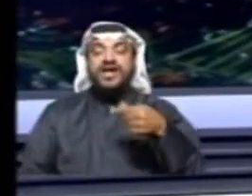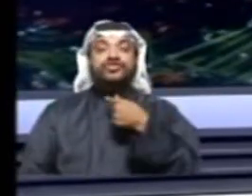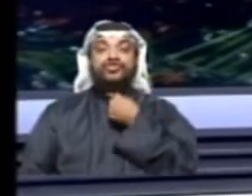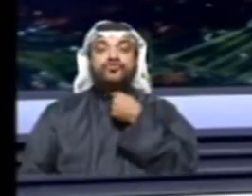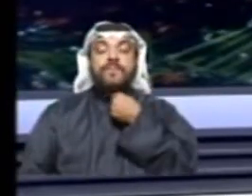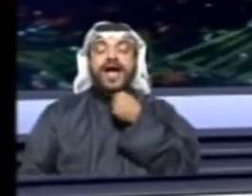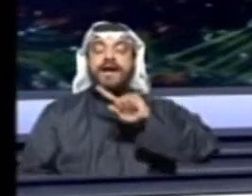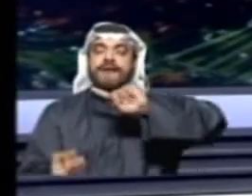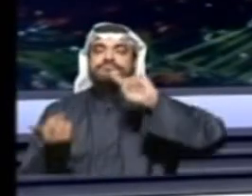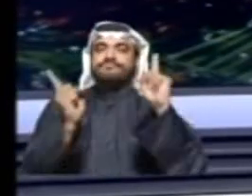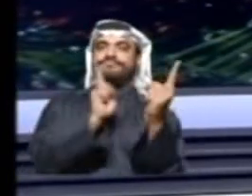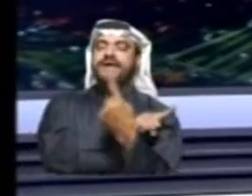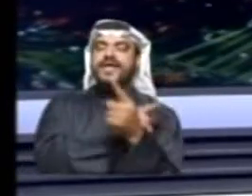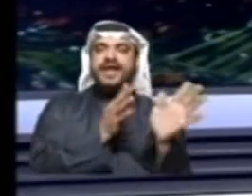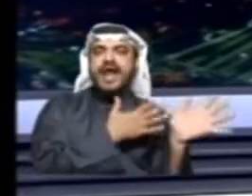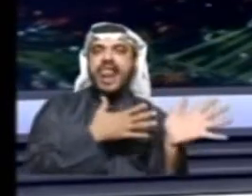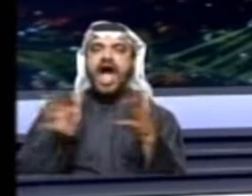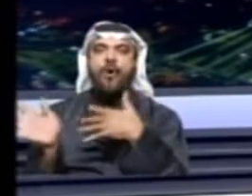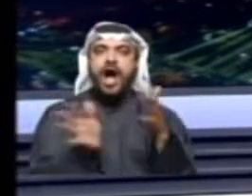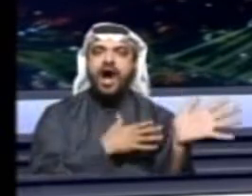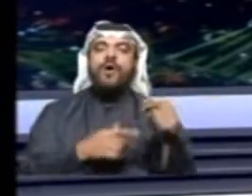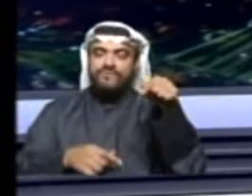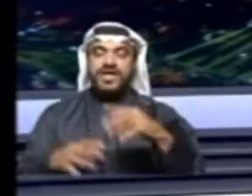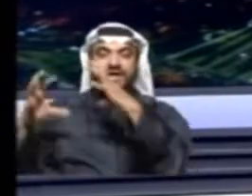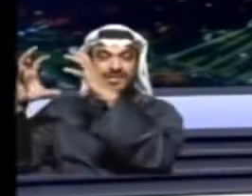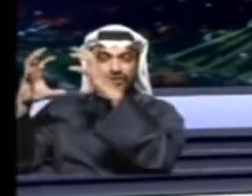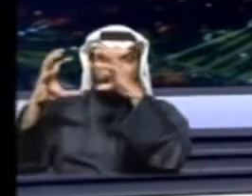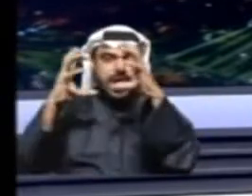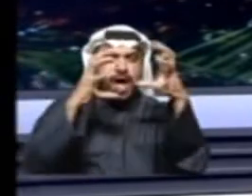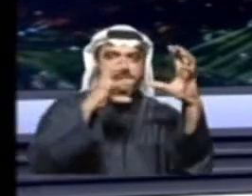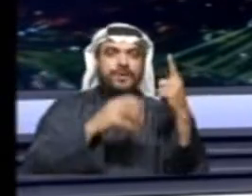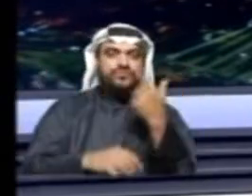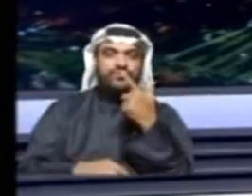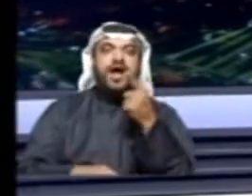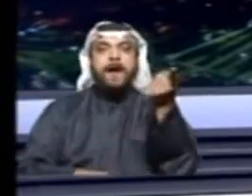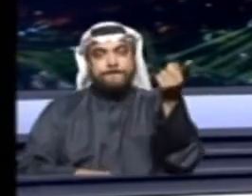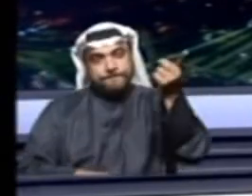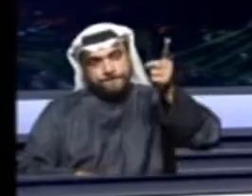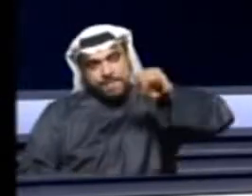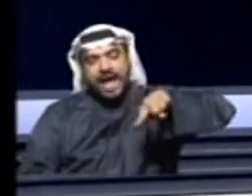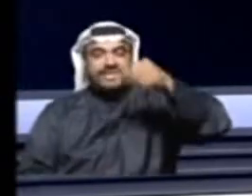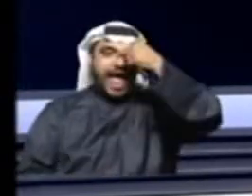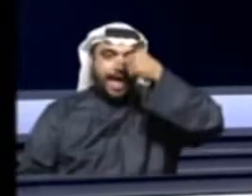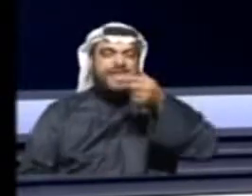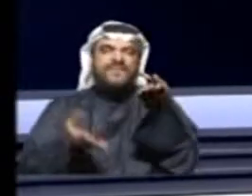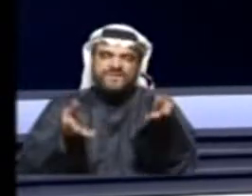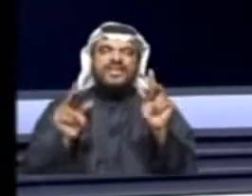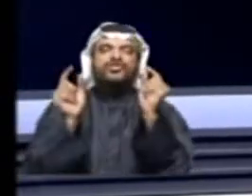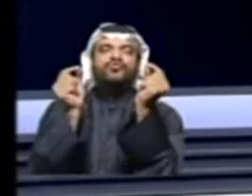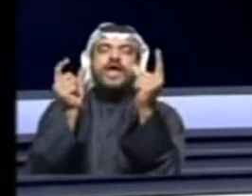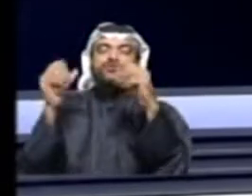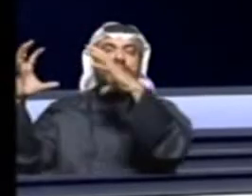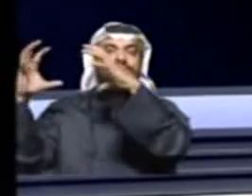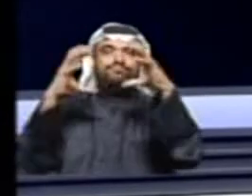خفيف إلى معتدل السرعة، وأيضا هناك سحب متفرقة راح تظهر ابتداء من منتصف يوم الخميس. الأجواء الحالية في